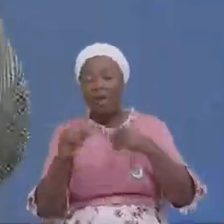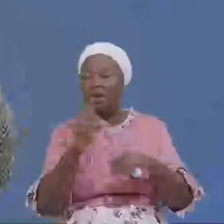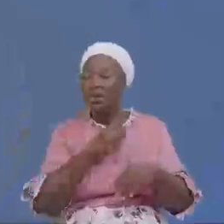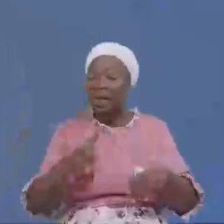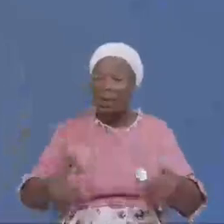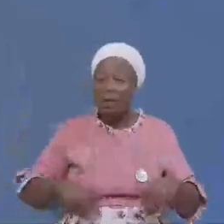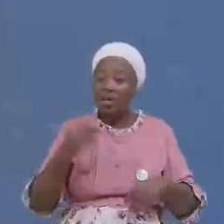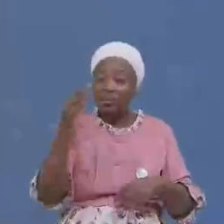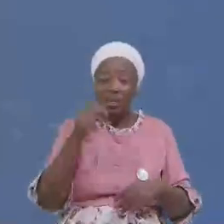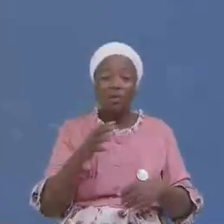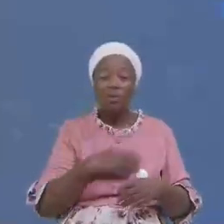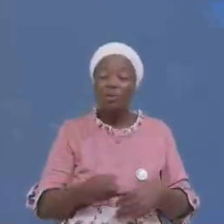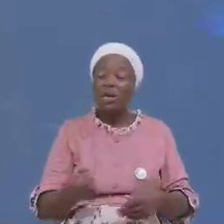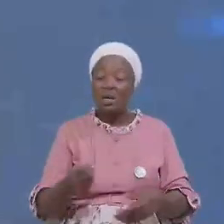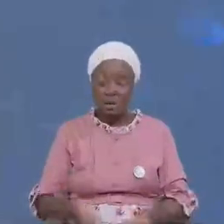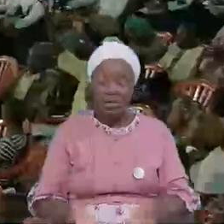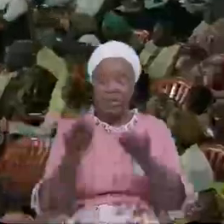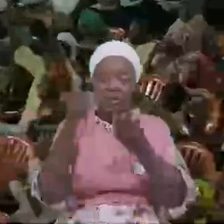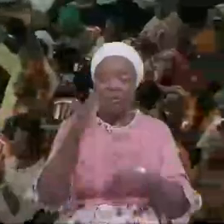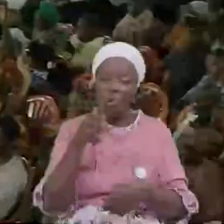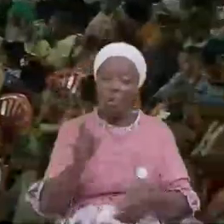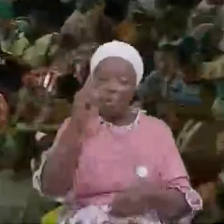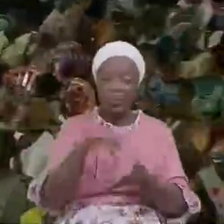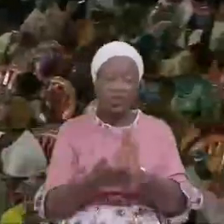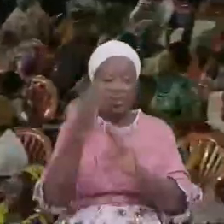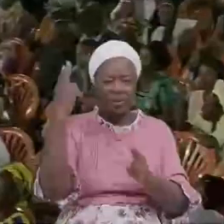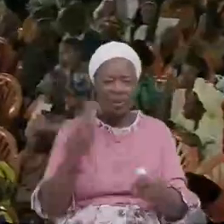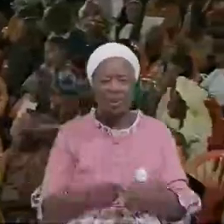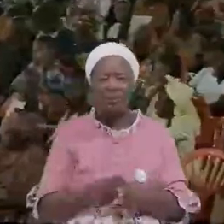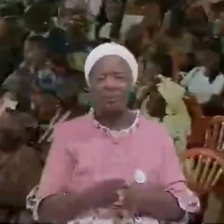Dieu va te relever au nom de Jésus.